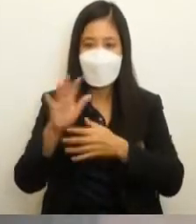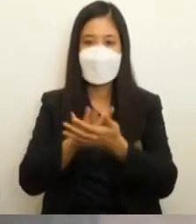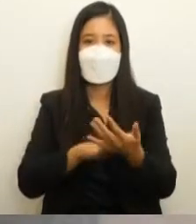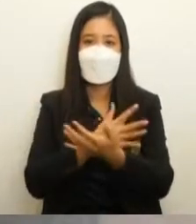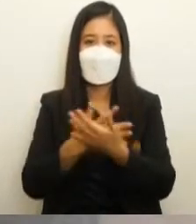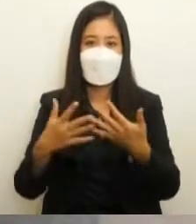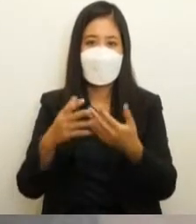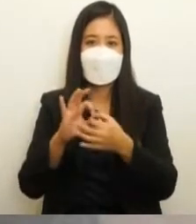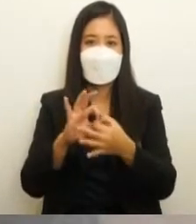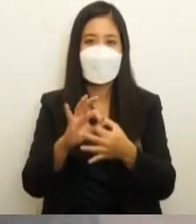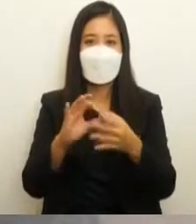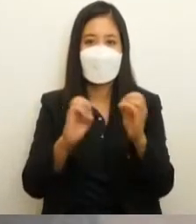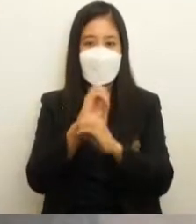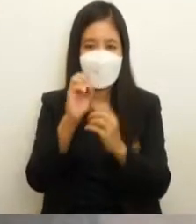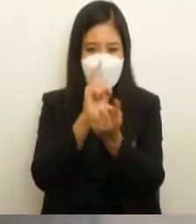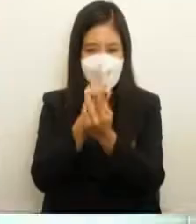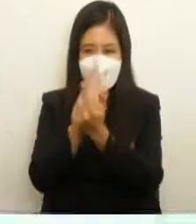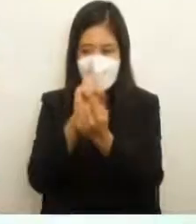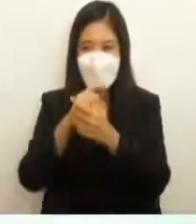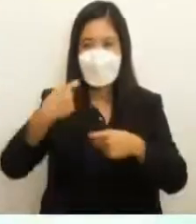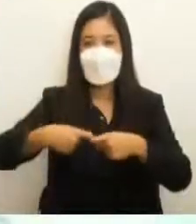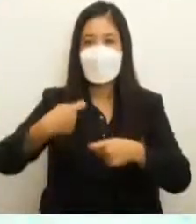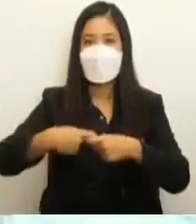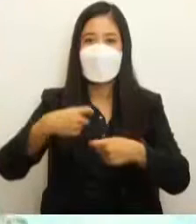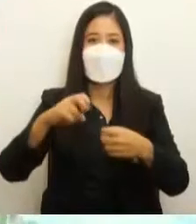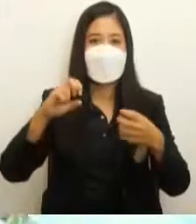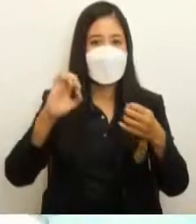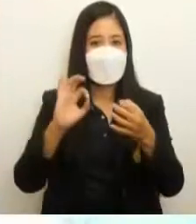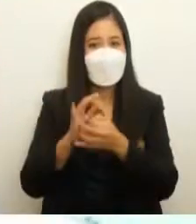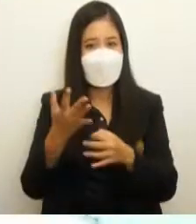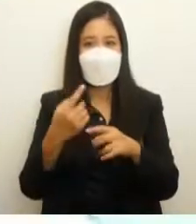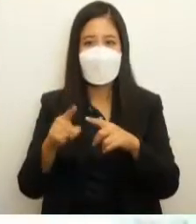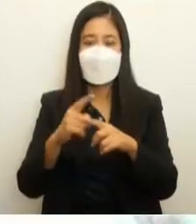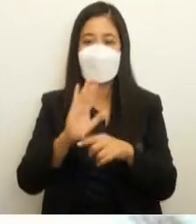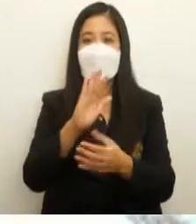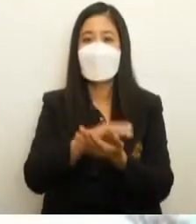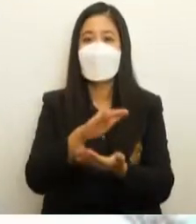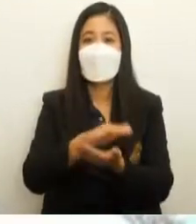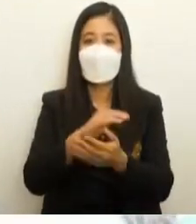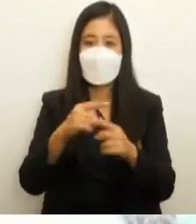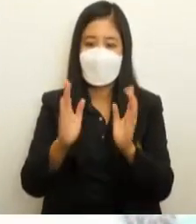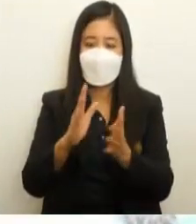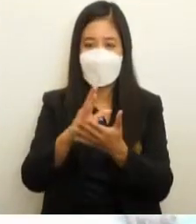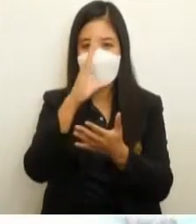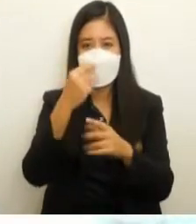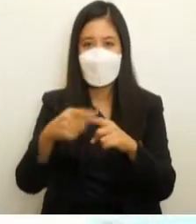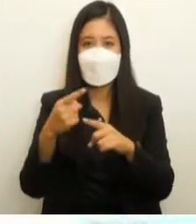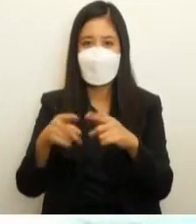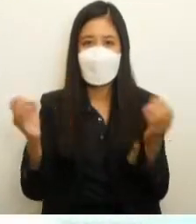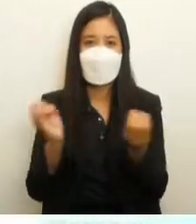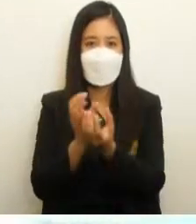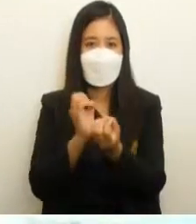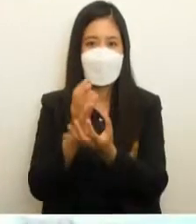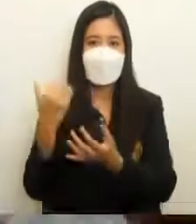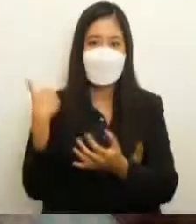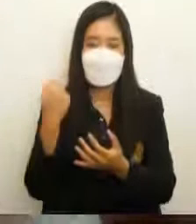จุดไหนที่เป็นจุดอันตรายสำหรับเด็กนักเรียนเราก็จะทำการปรับปรุงแก้ไขอย่างเช่นสนามอาคารสถ